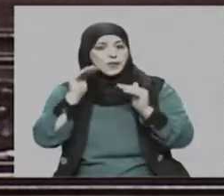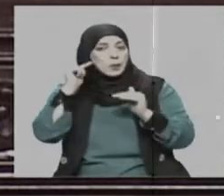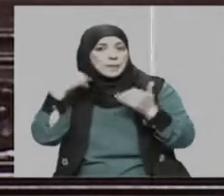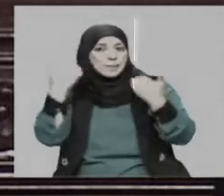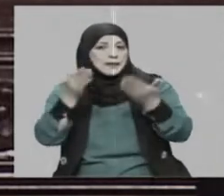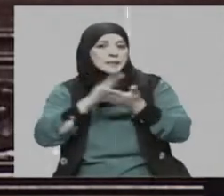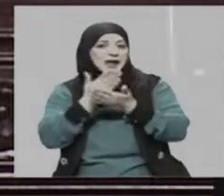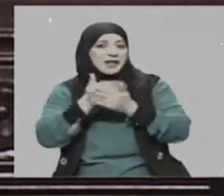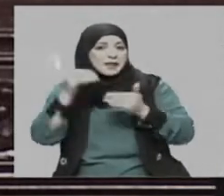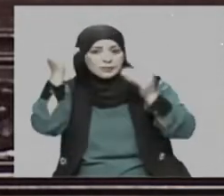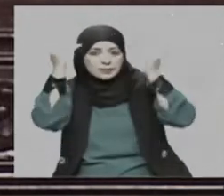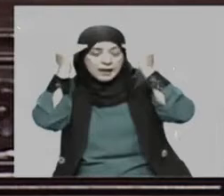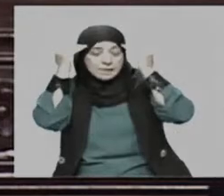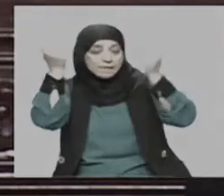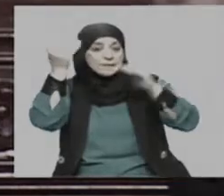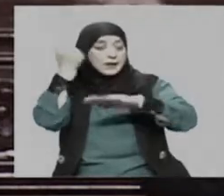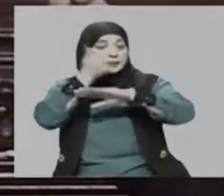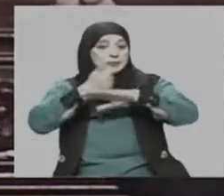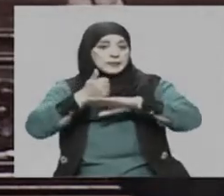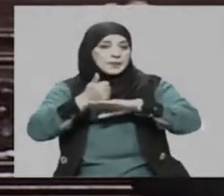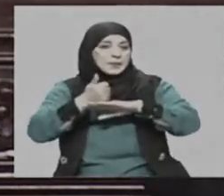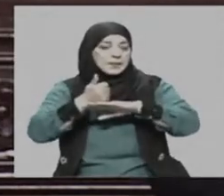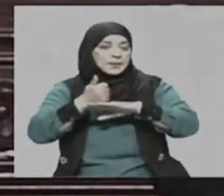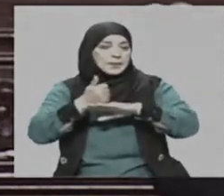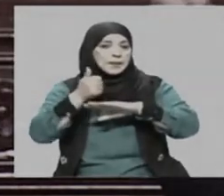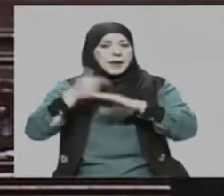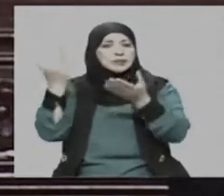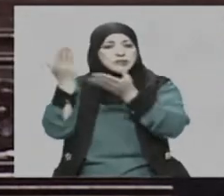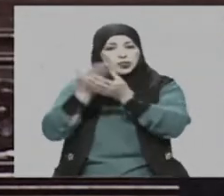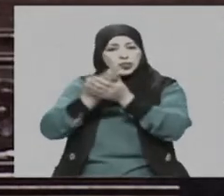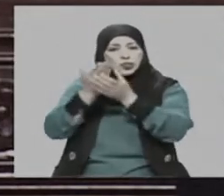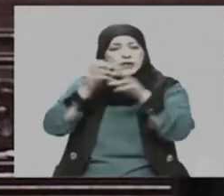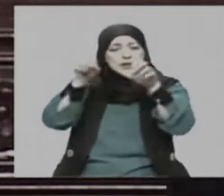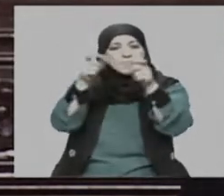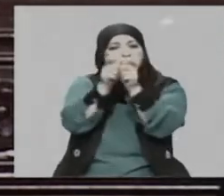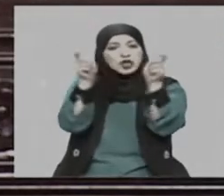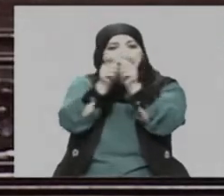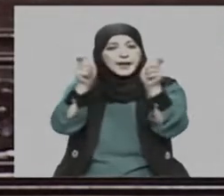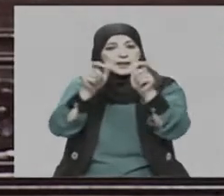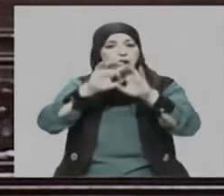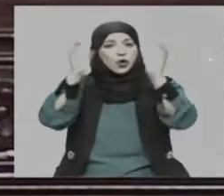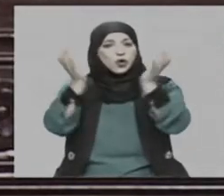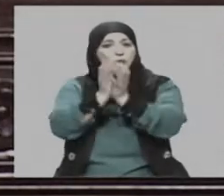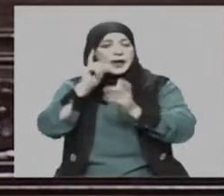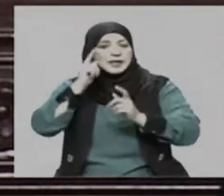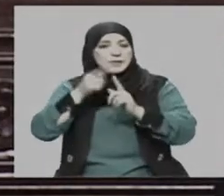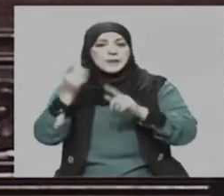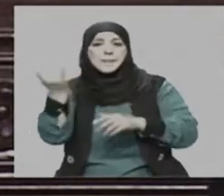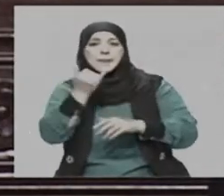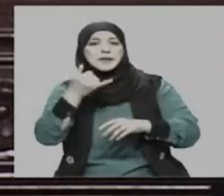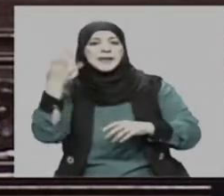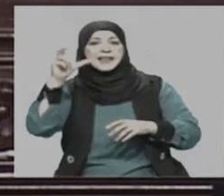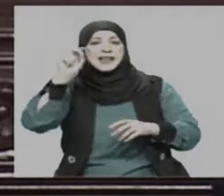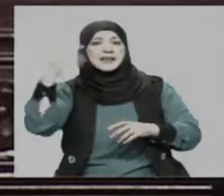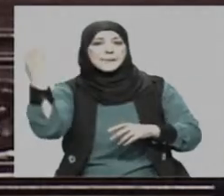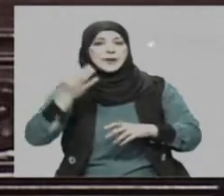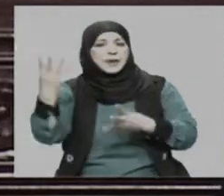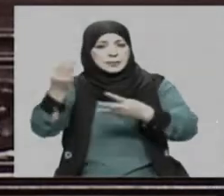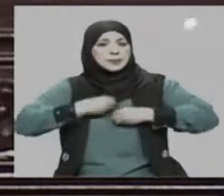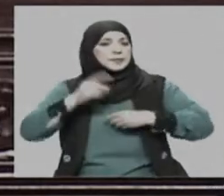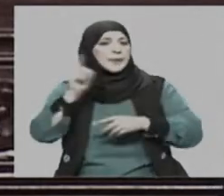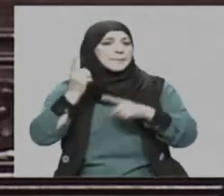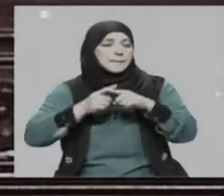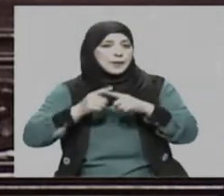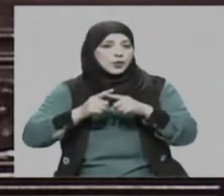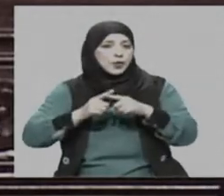فكرنا بالتنظير مع الصفقات العمومية أنه ما يلزموش يملك أكثر من 30%. مصالح التشريع متاع